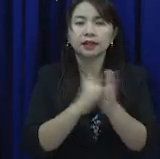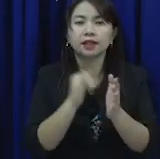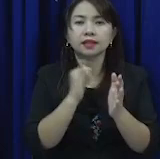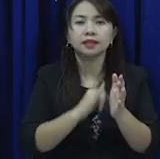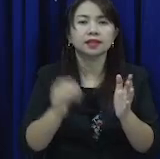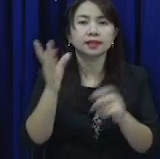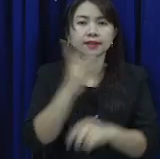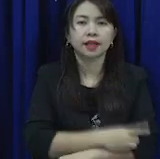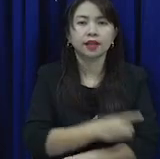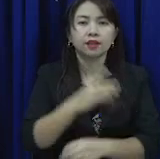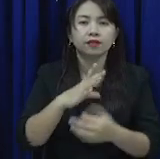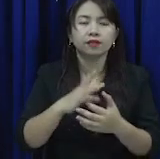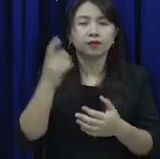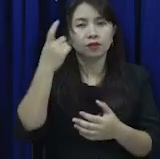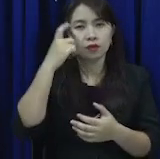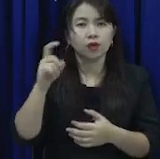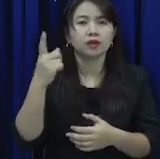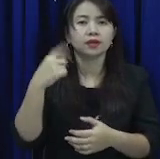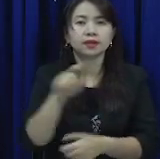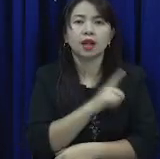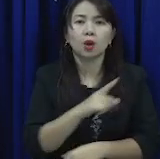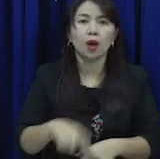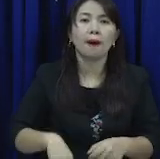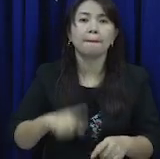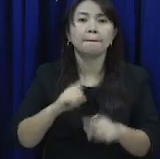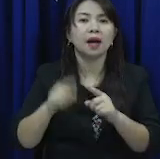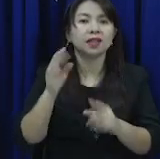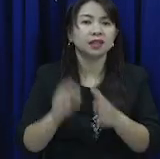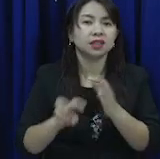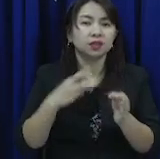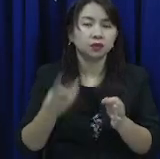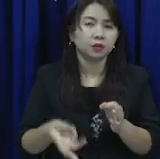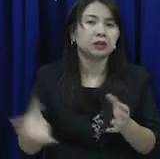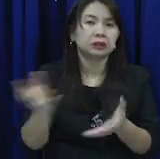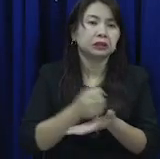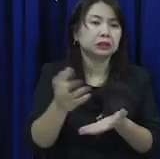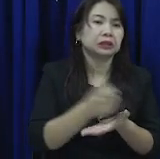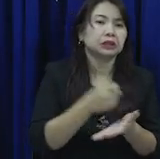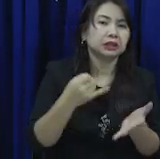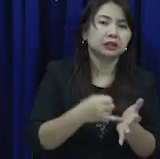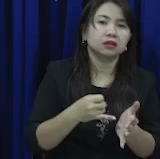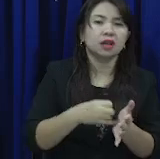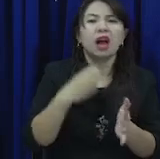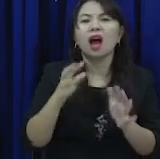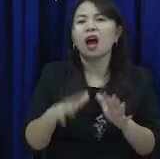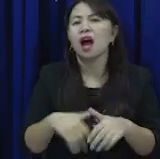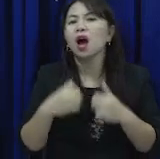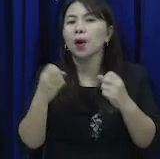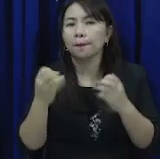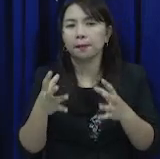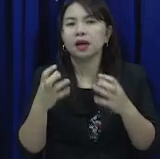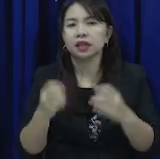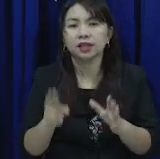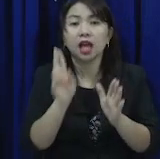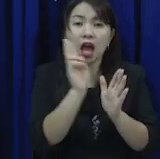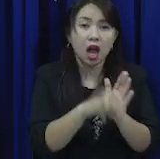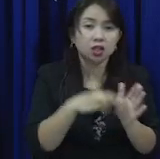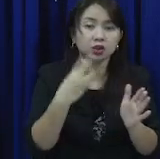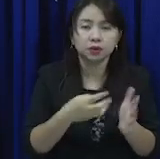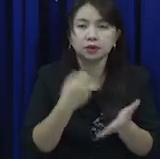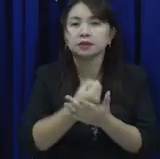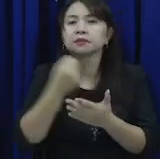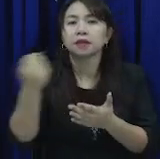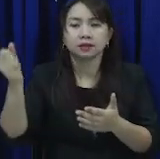Lord pero k kung Issa total natin Ilang oras lang tayo nandito a day is a